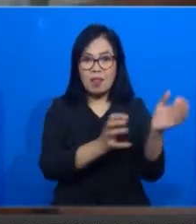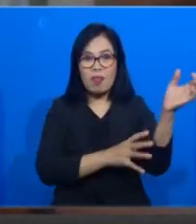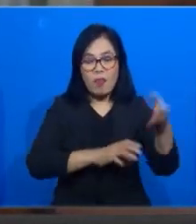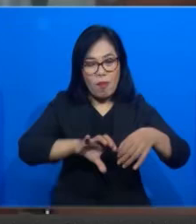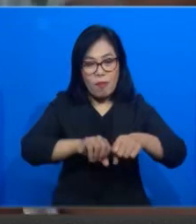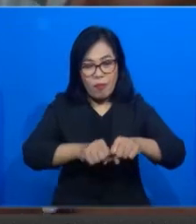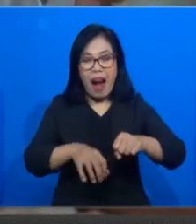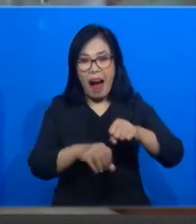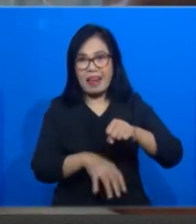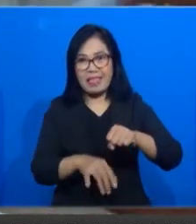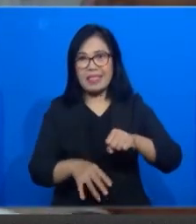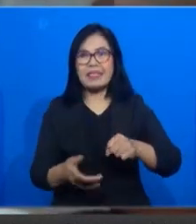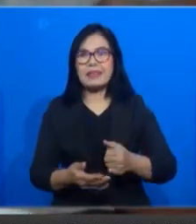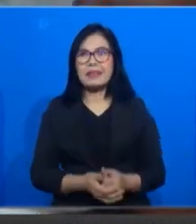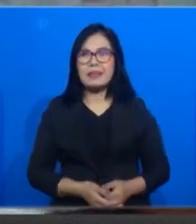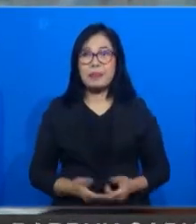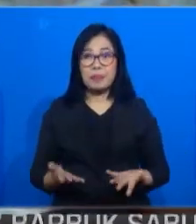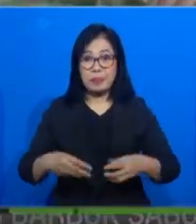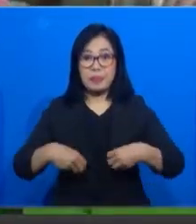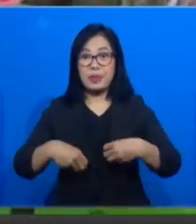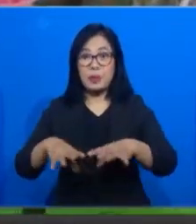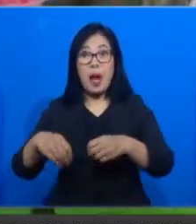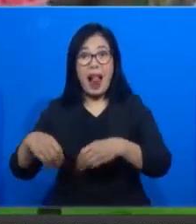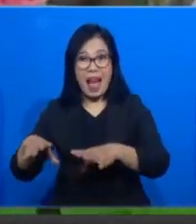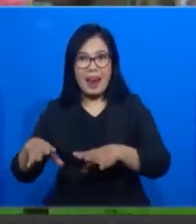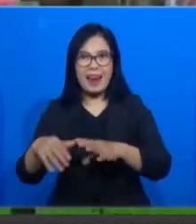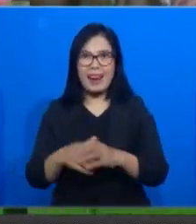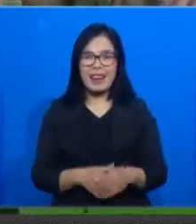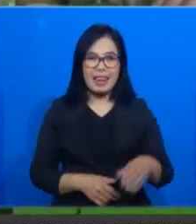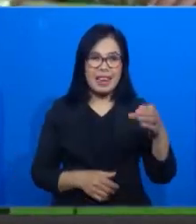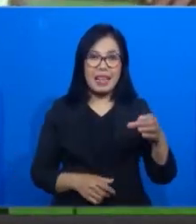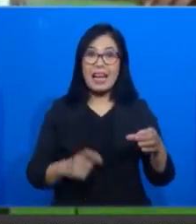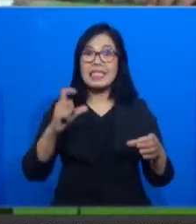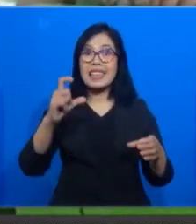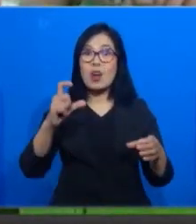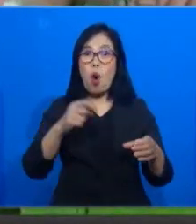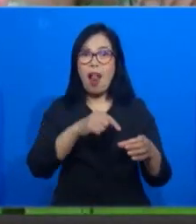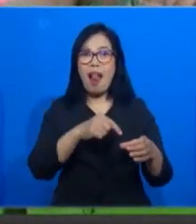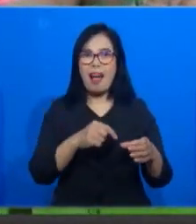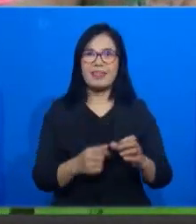digelar paguyuban pedagang dawet Bayat untuk mengenalkan dan mengangkat potensi cendol dawet.